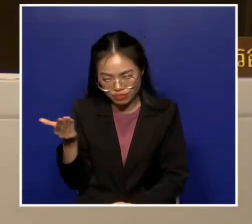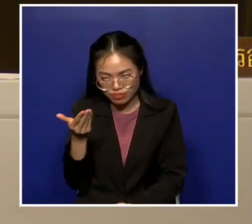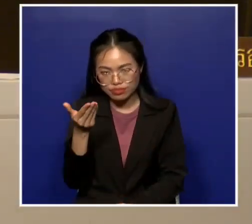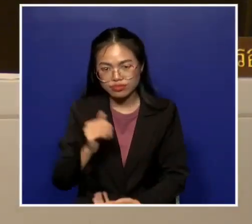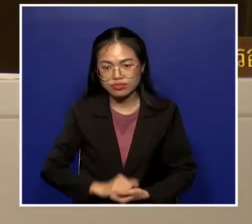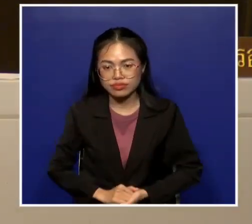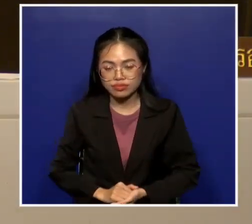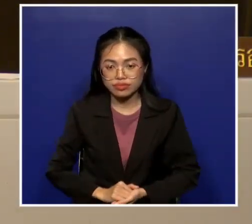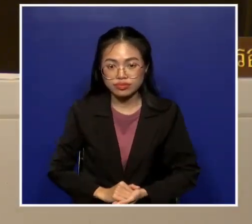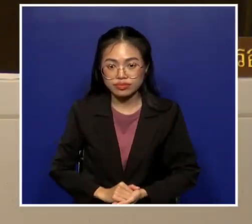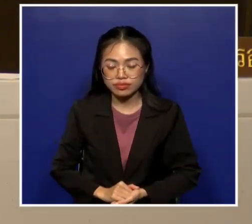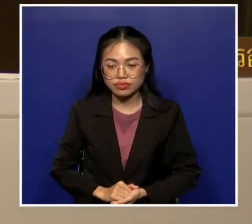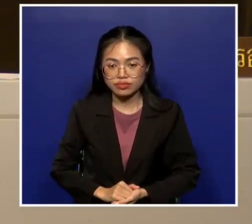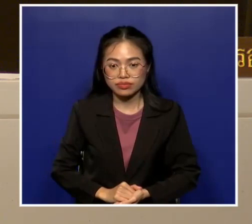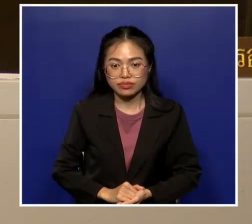ท่าน